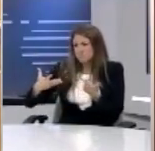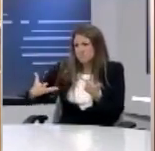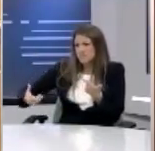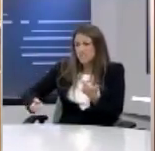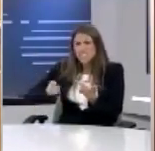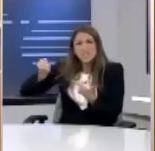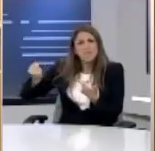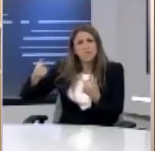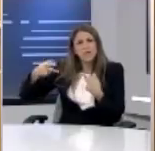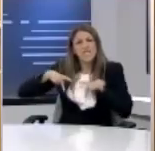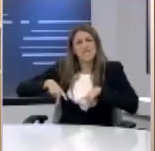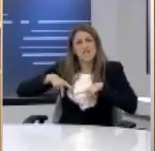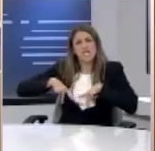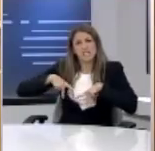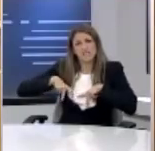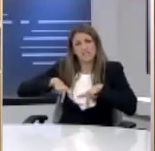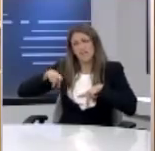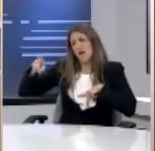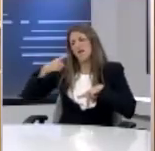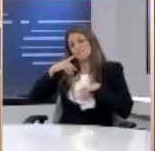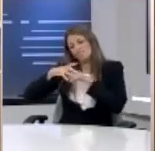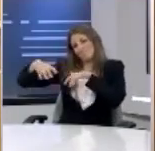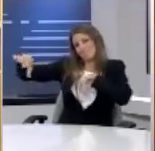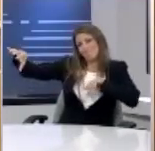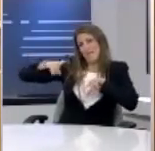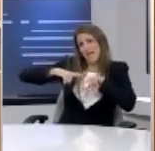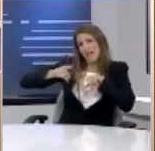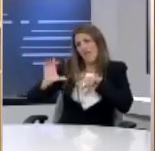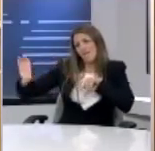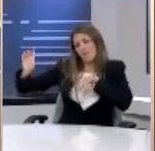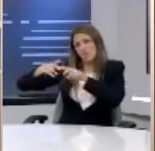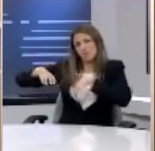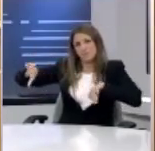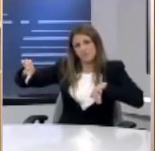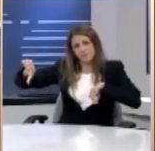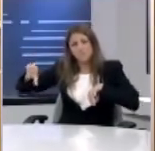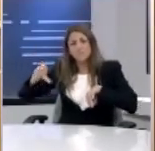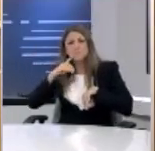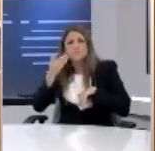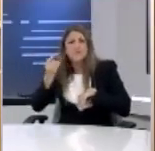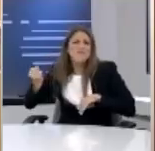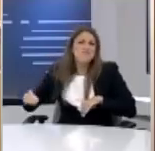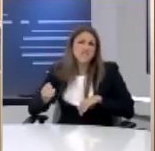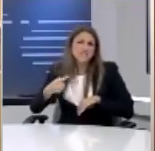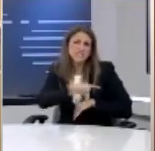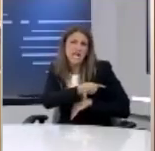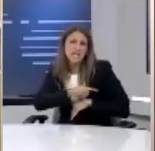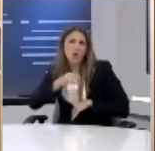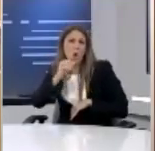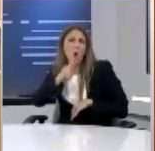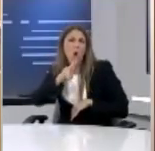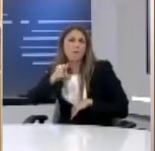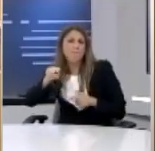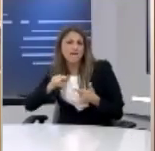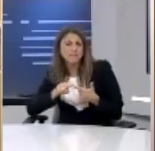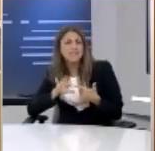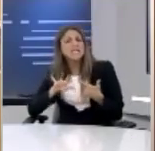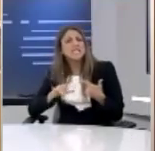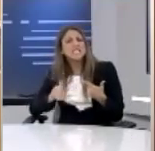Όρμπαν, κανένας Σαλβίνι δεν μπορεί στο τέλος της ημέρας να εμποδίσει τον άνθρωπο που πίσω του έχει